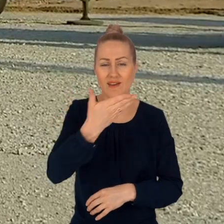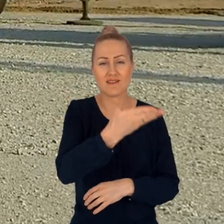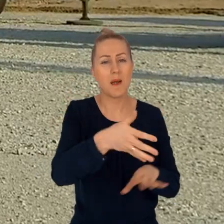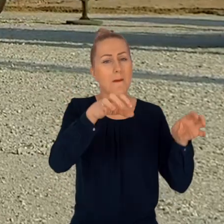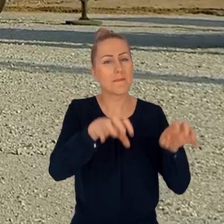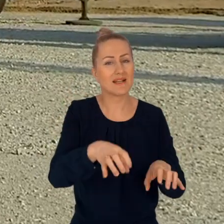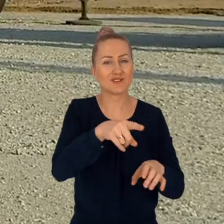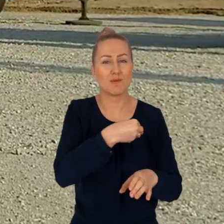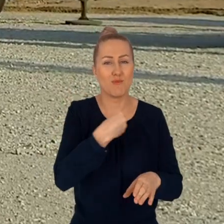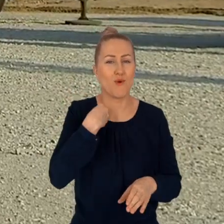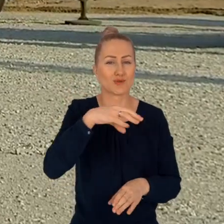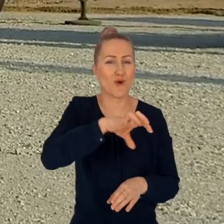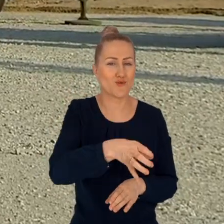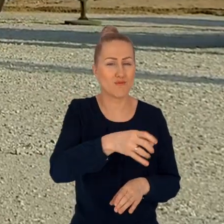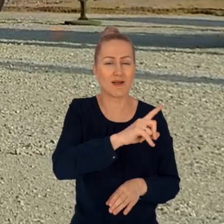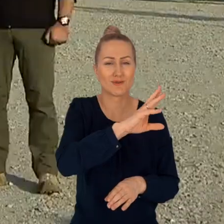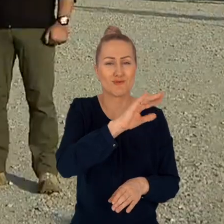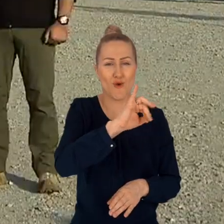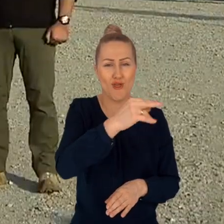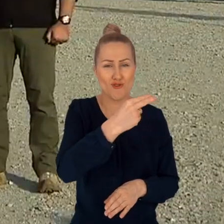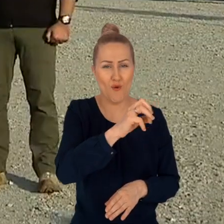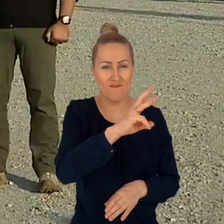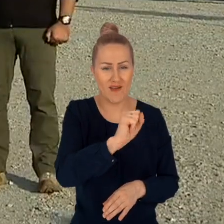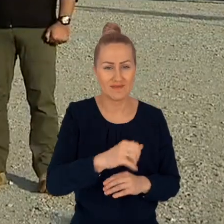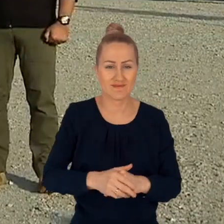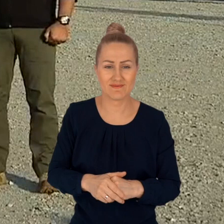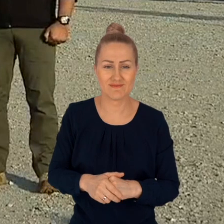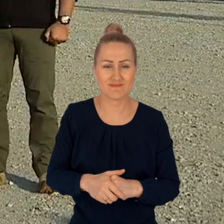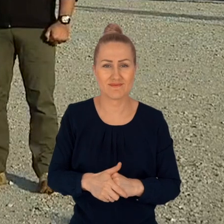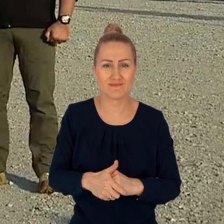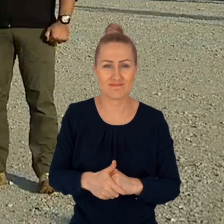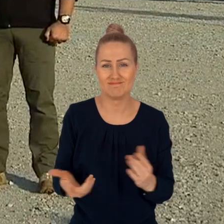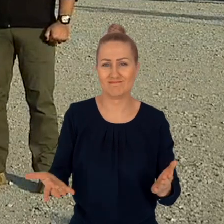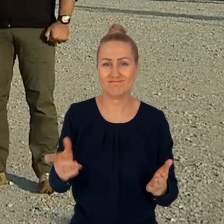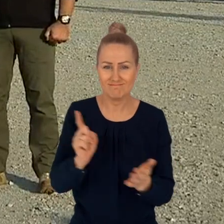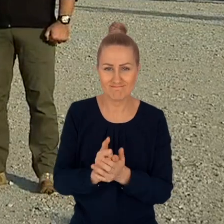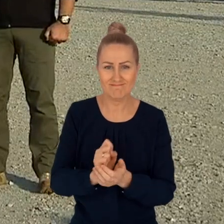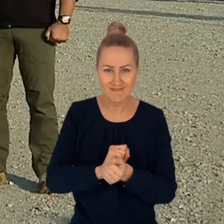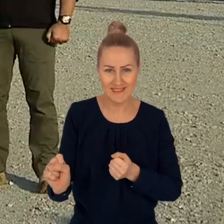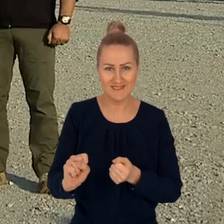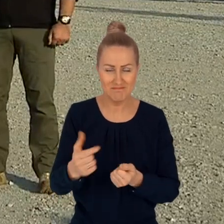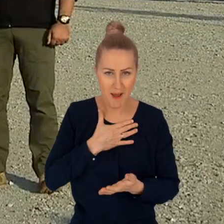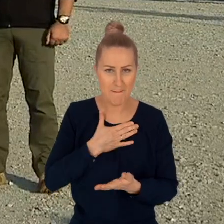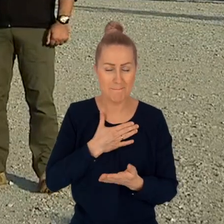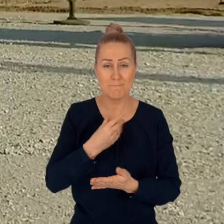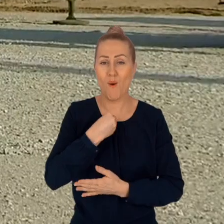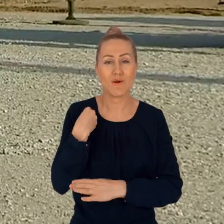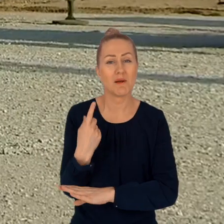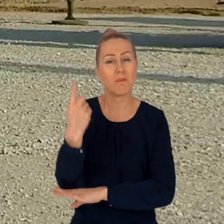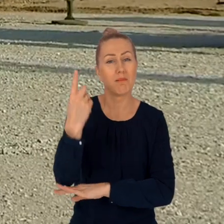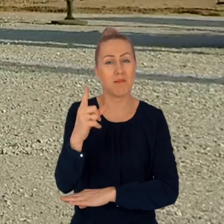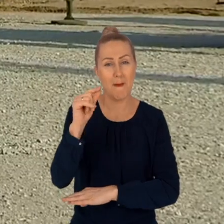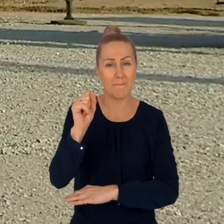panie prezesie Polskiej Grupy Zbrojeniowej, szanowni państwo, mamy to. Polskie patrioty